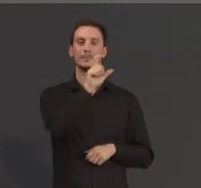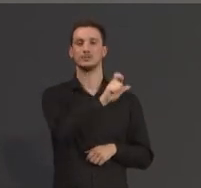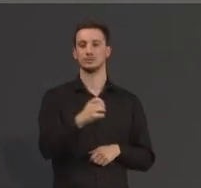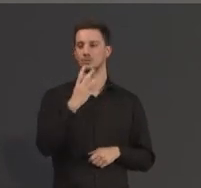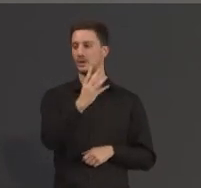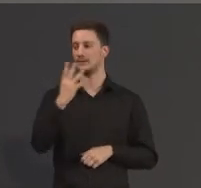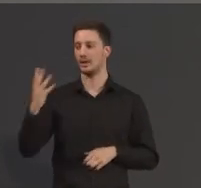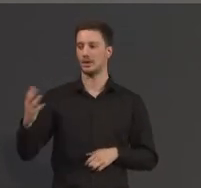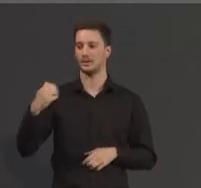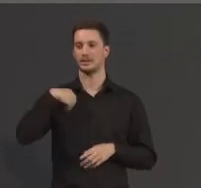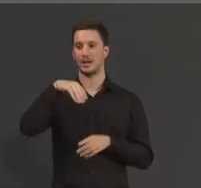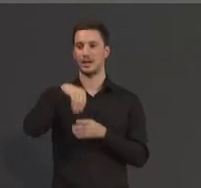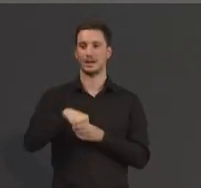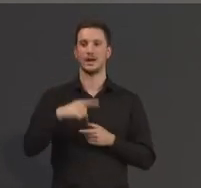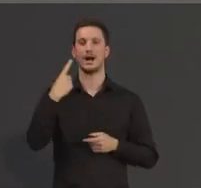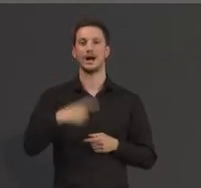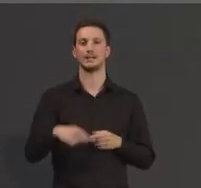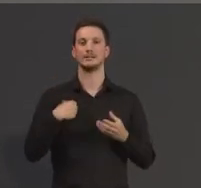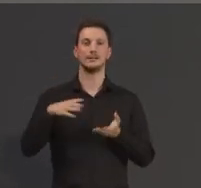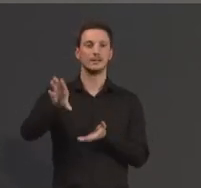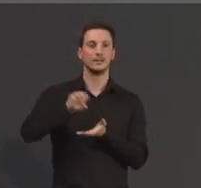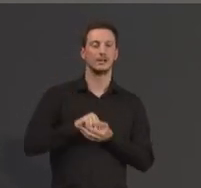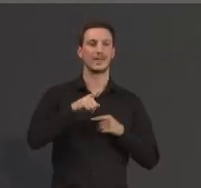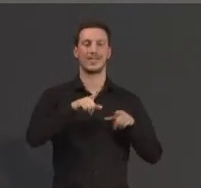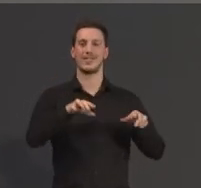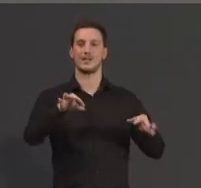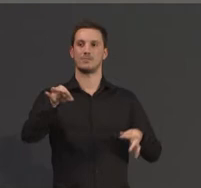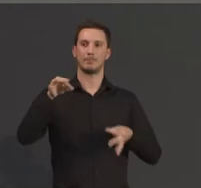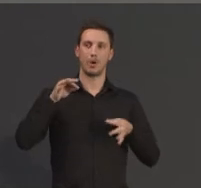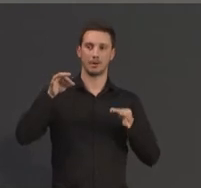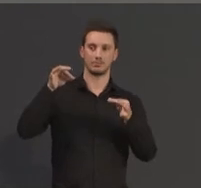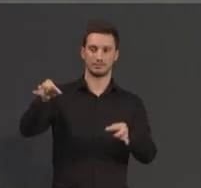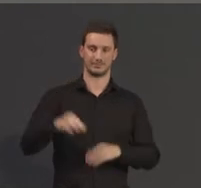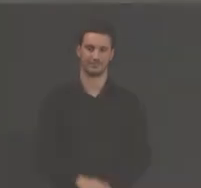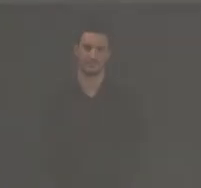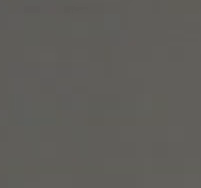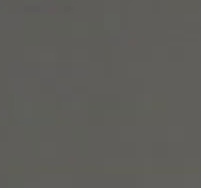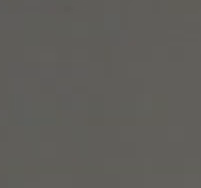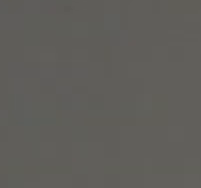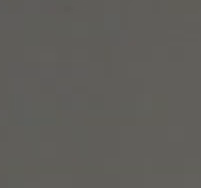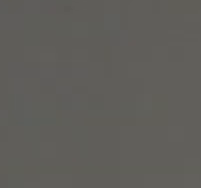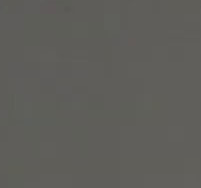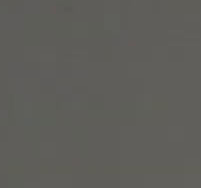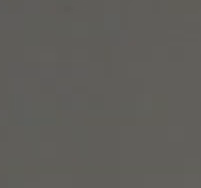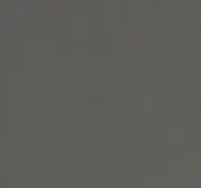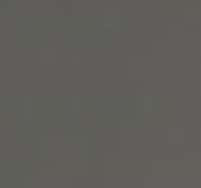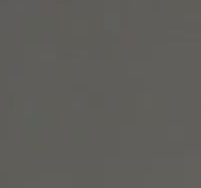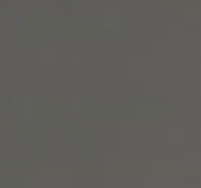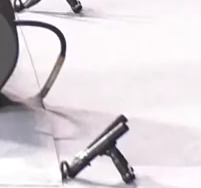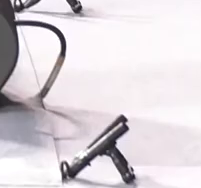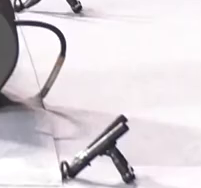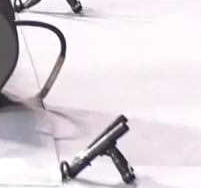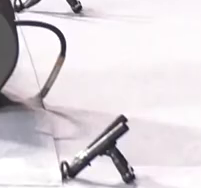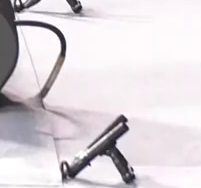44 i es disposen ja a recollir el seu diploma. Dante Adami Iperàquia,